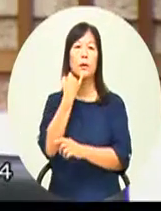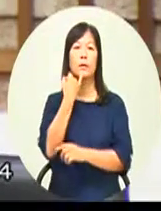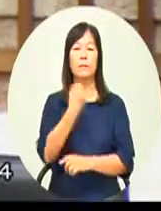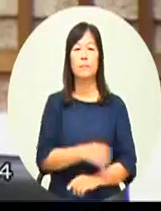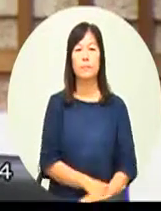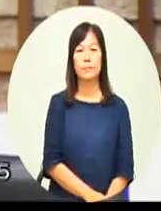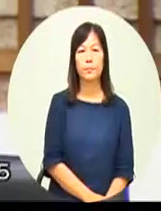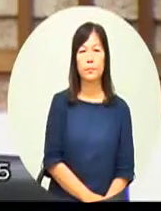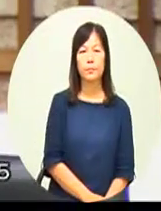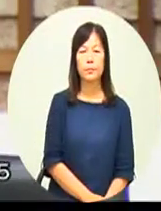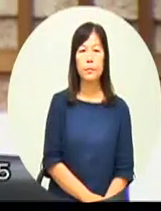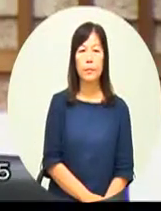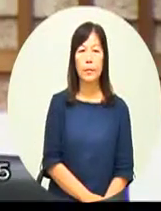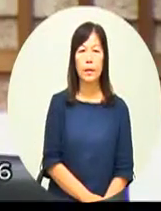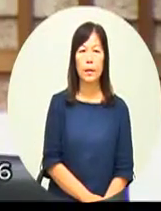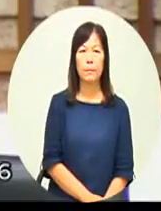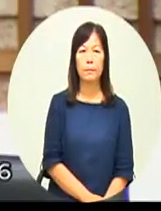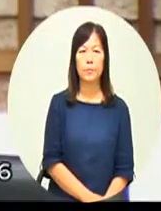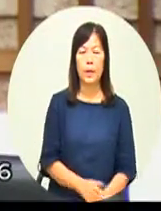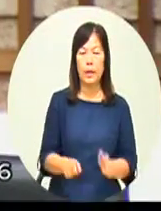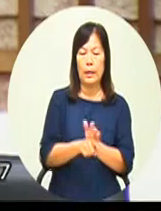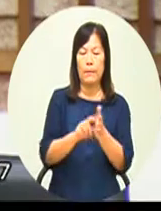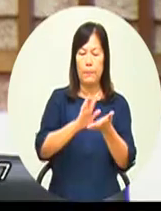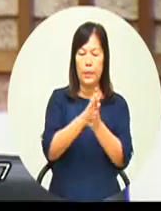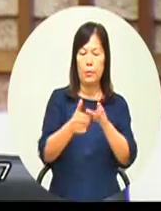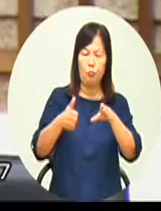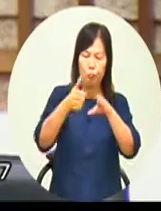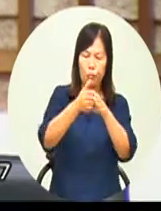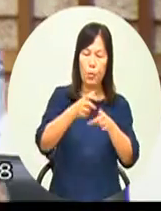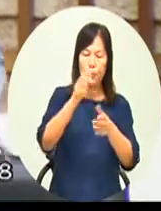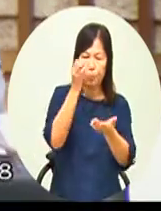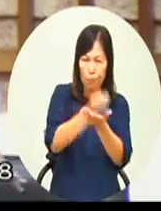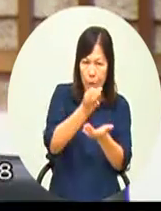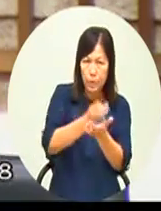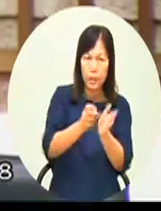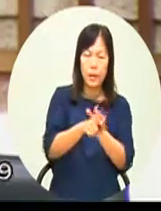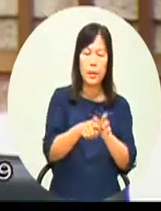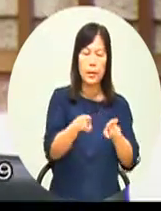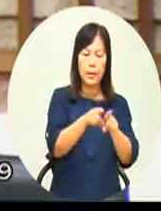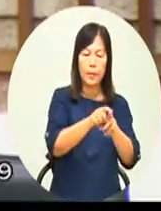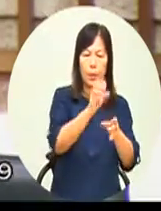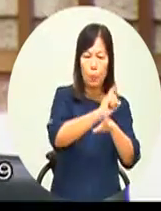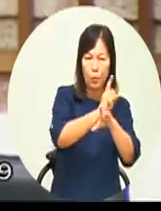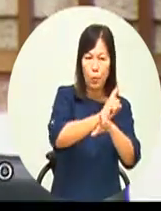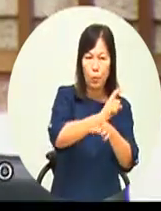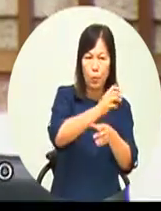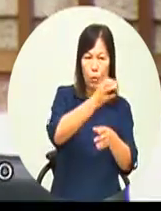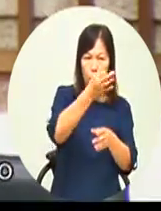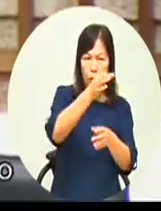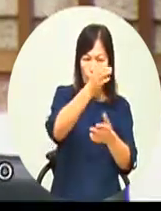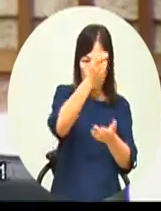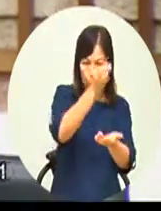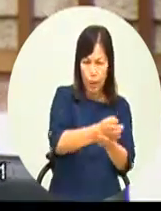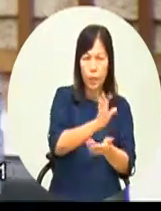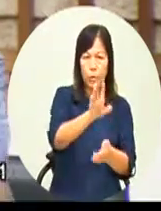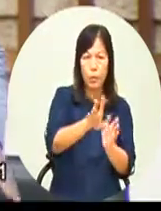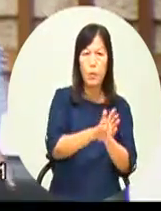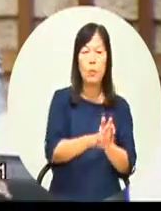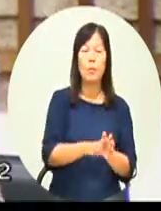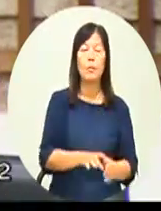让搭乘更便宜的交通呢，比一般的计程车的费用还要低，但是可以大